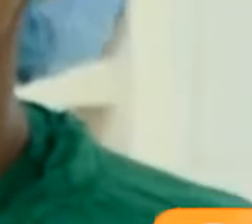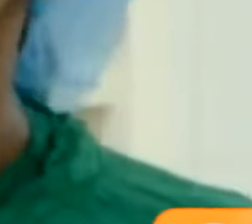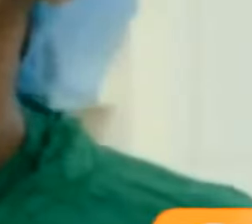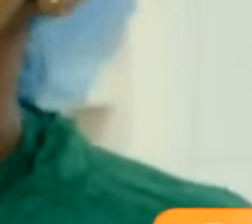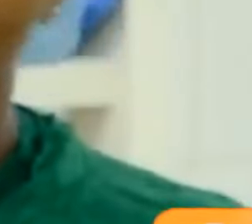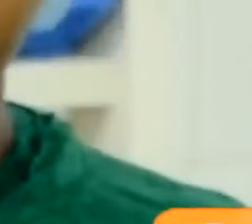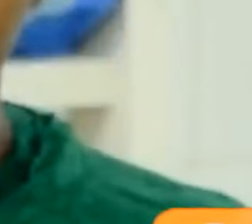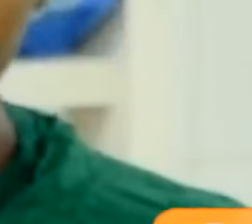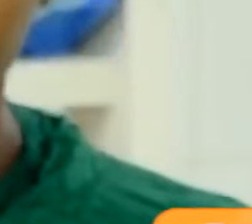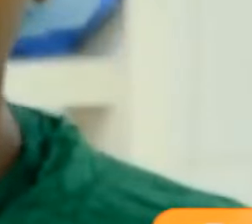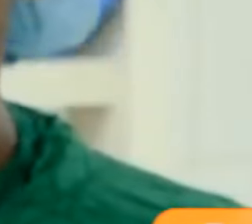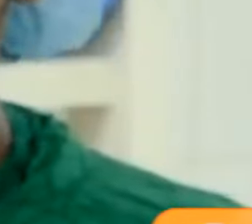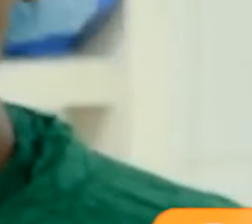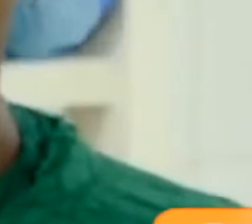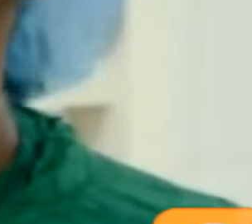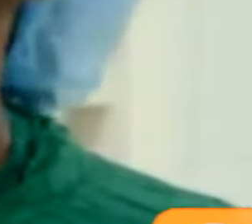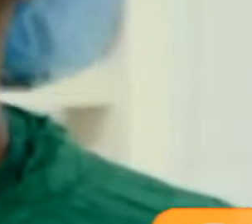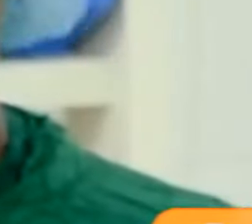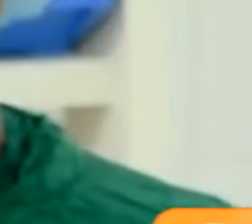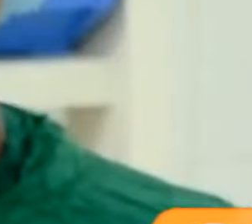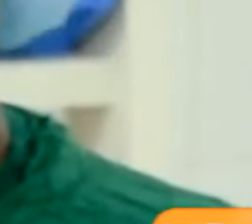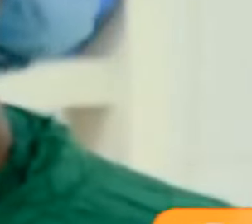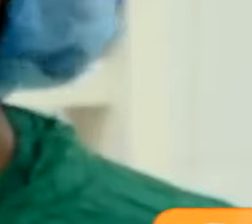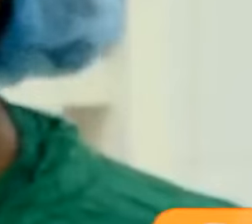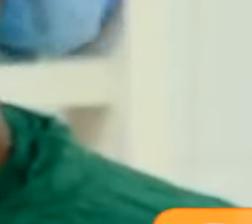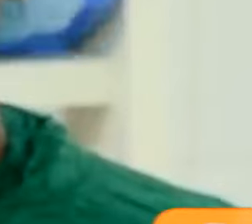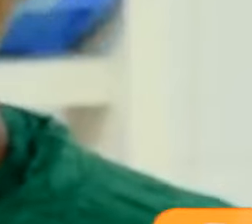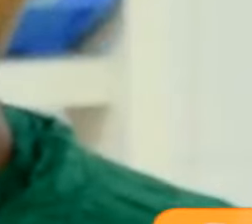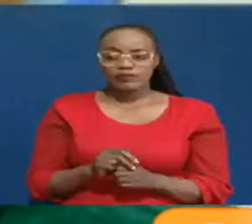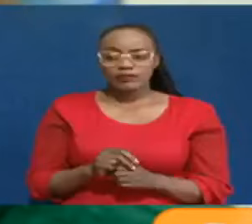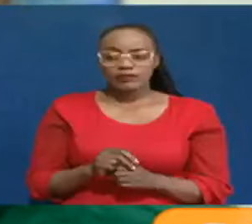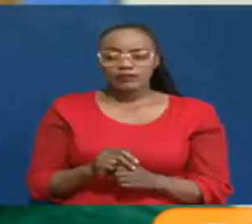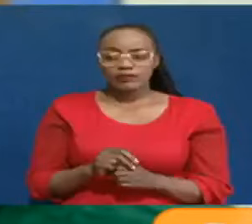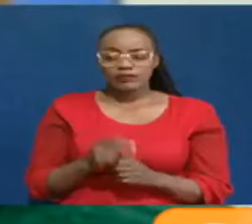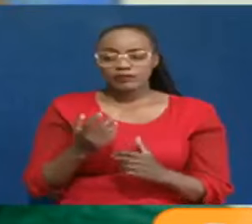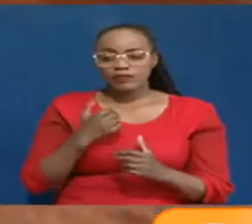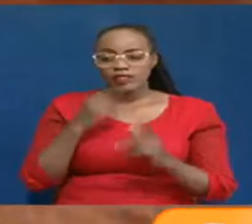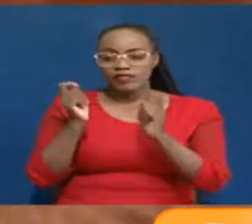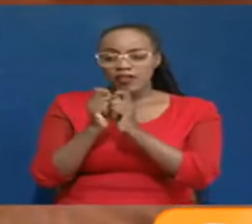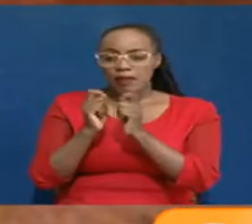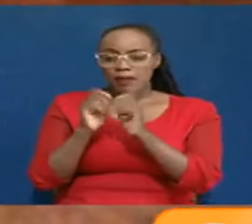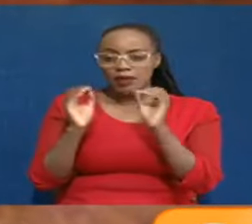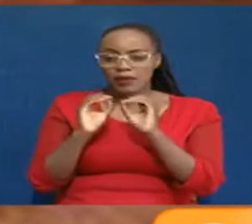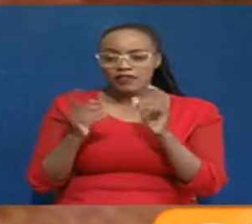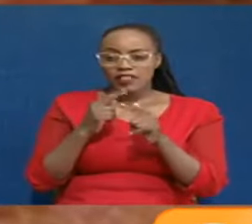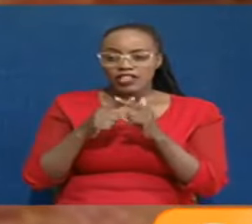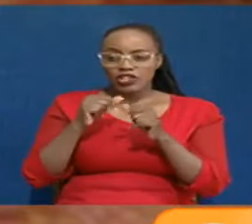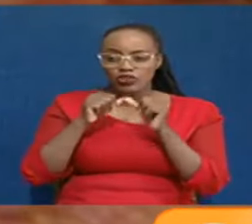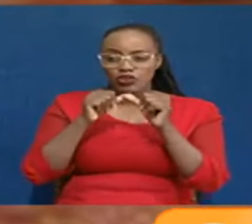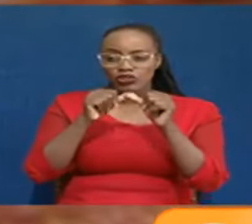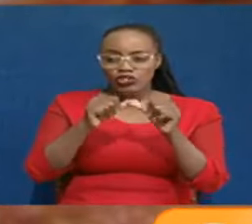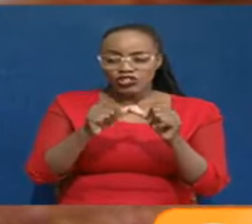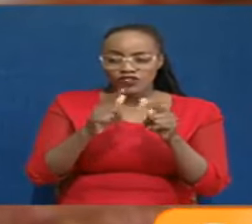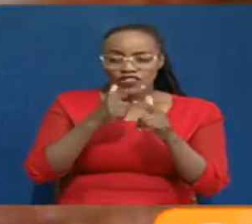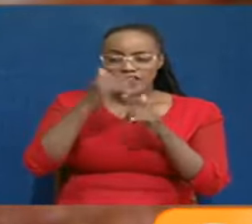kama ukungu wa macho, cloudy, pole pole, na huwa hakuna maumivu hata kidogo. Ukungu unazidi,